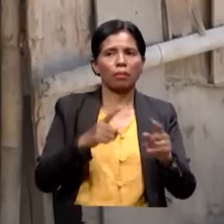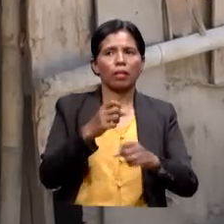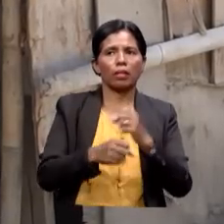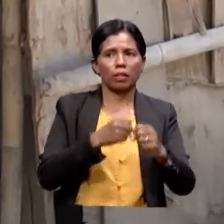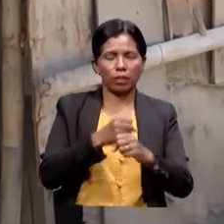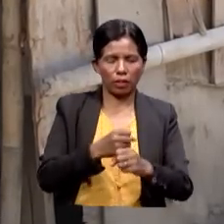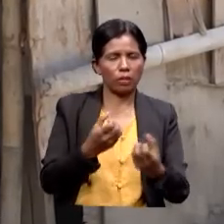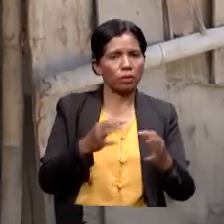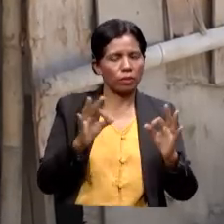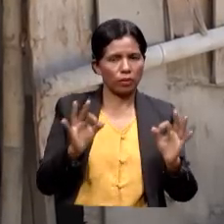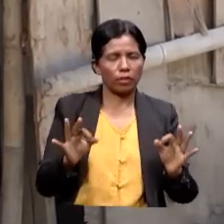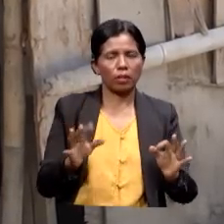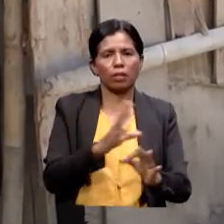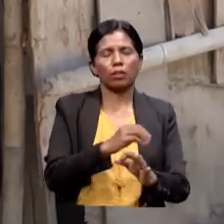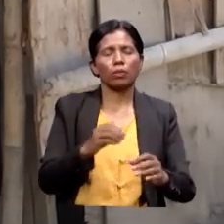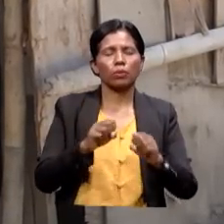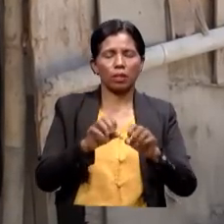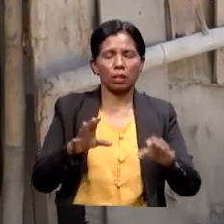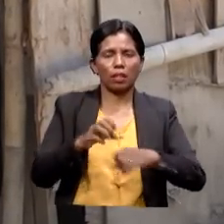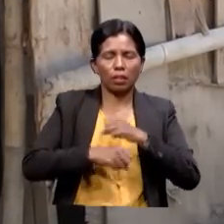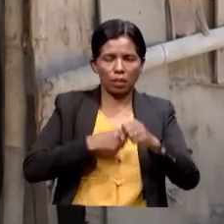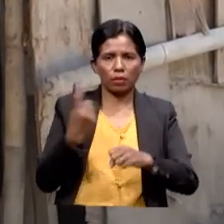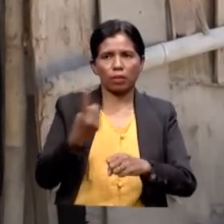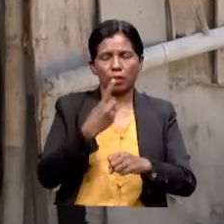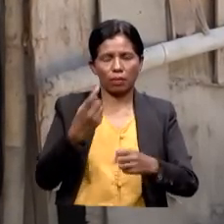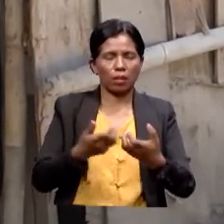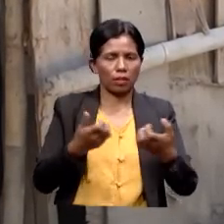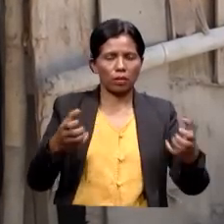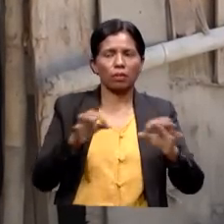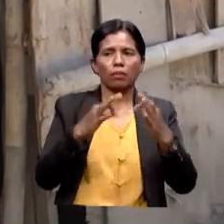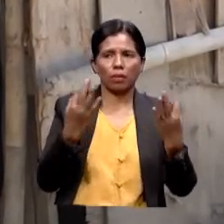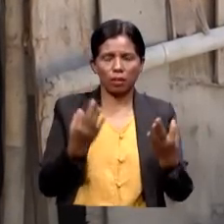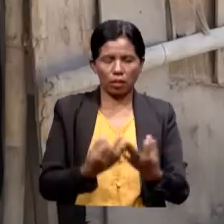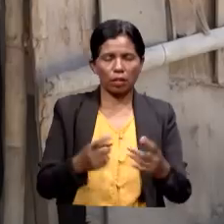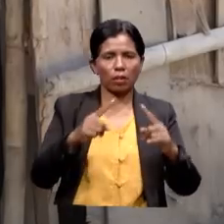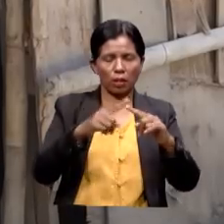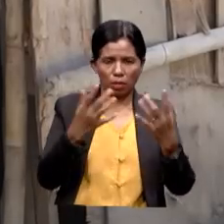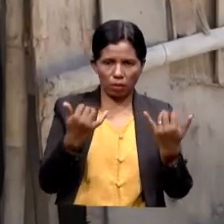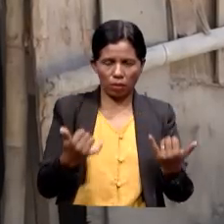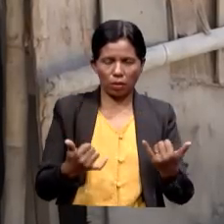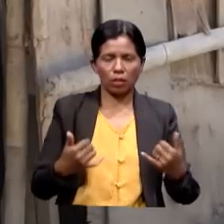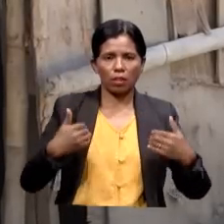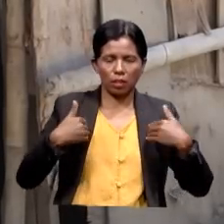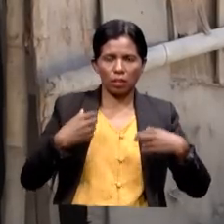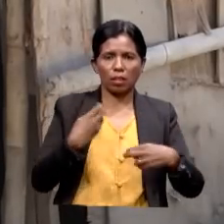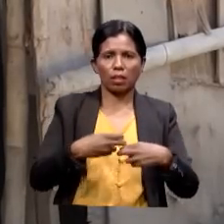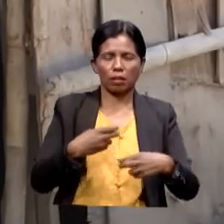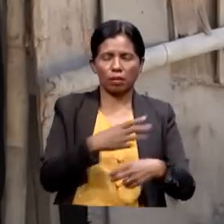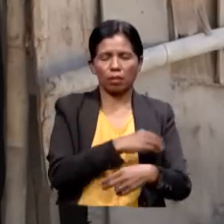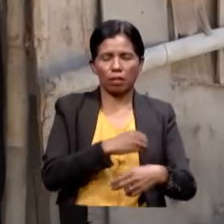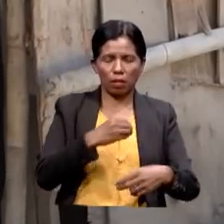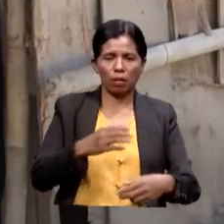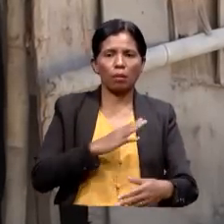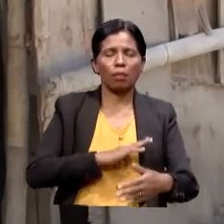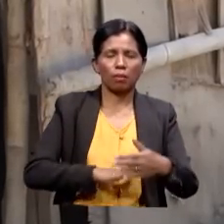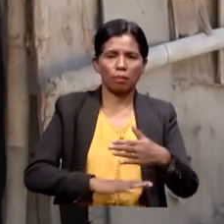ni beli wana, ho si kela sofrimento barak ni be sei na fating la sea susi familia balong ni be oras ni dadaun, sia situasa Morris